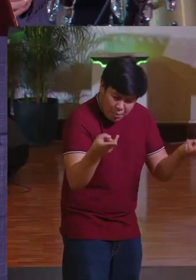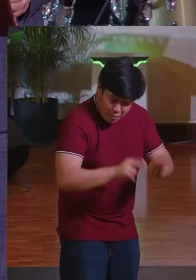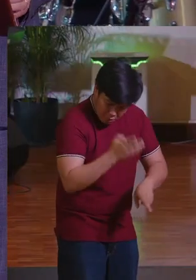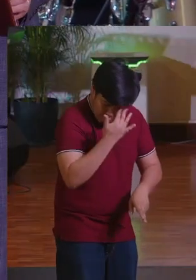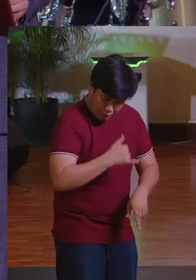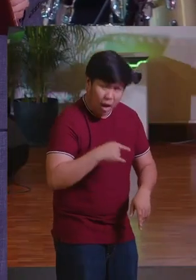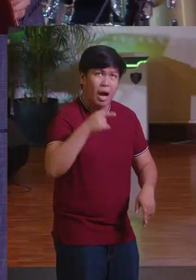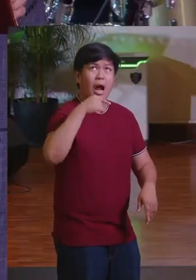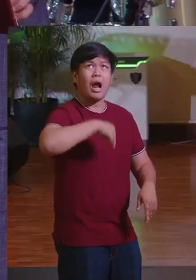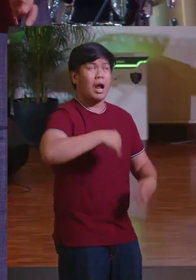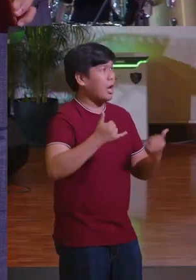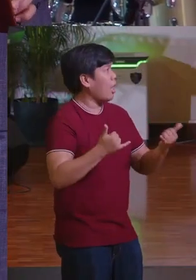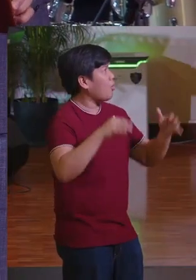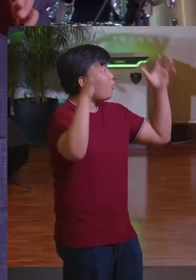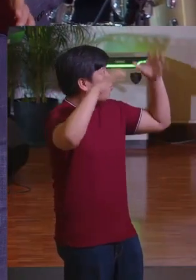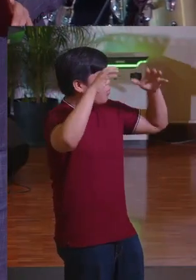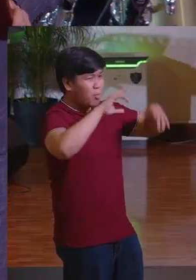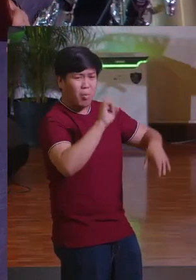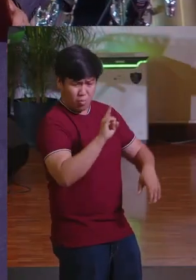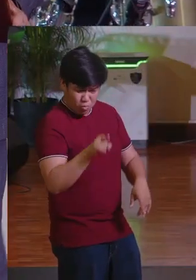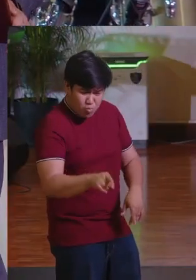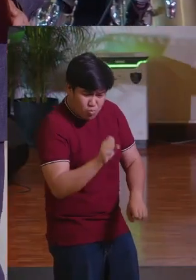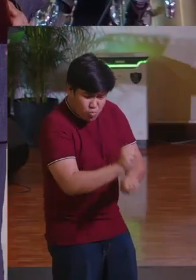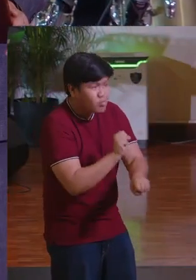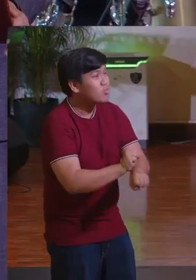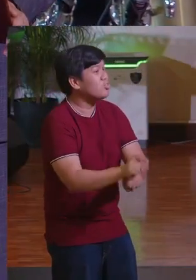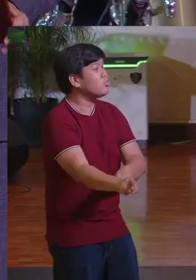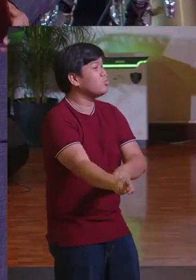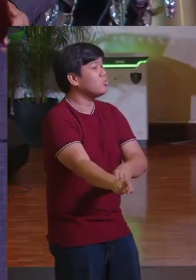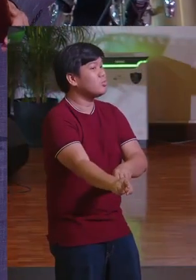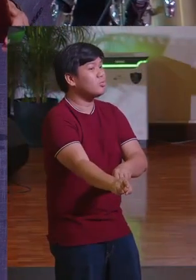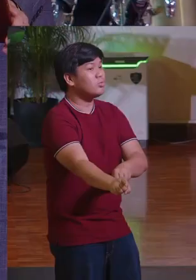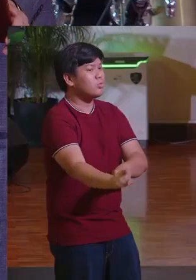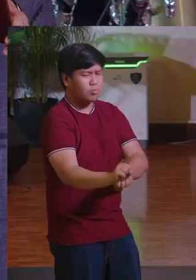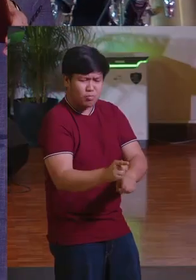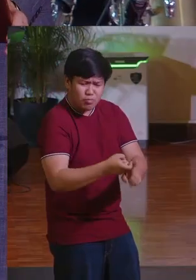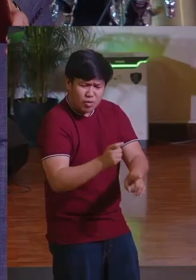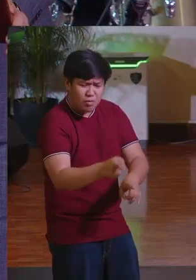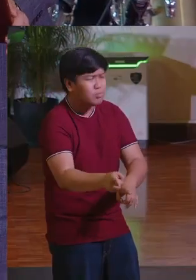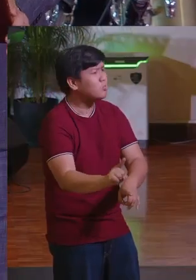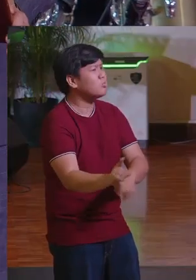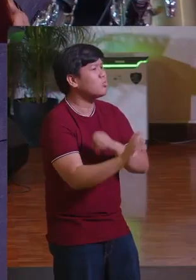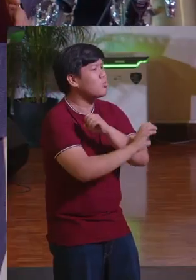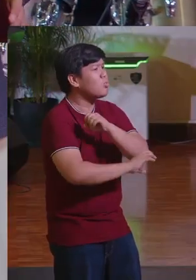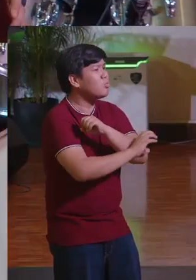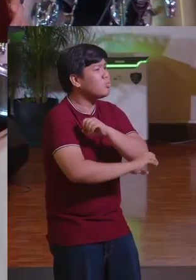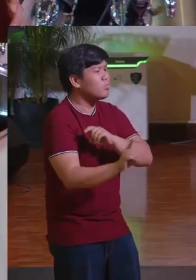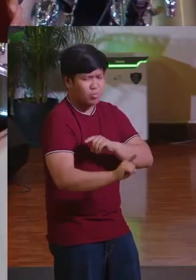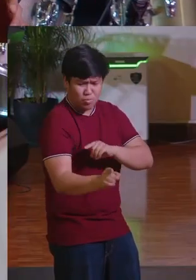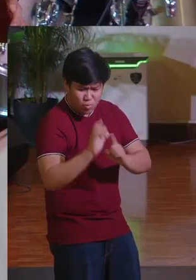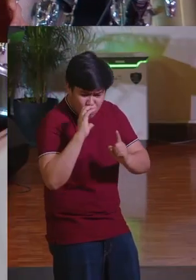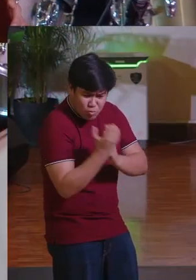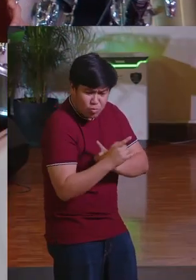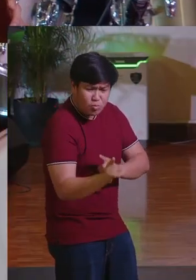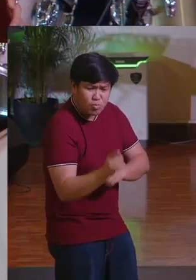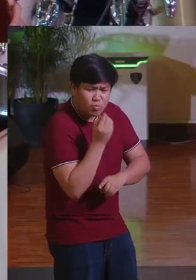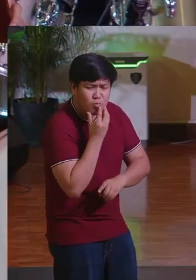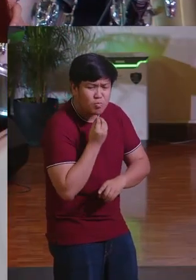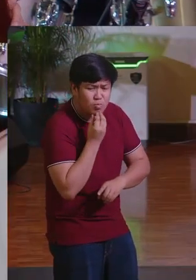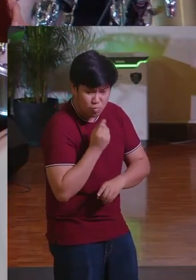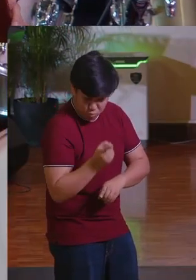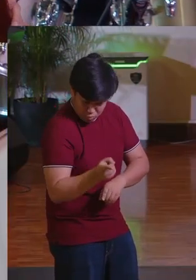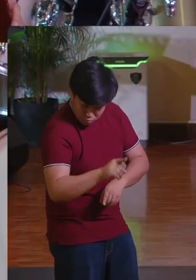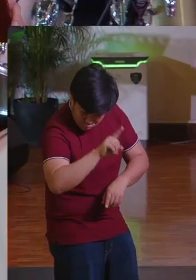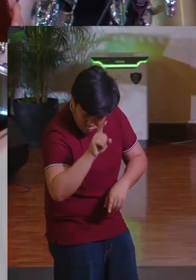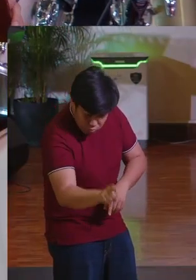upon us. What is your occupation? And where do you come from? What is your country and of what people